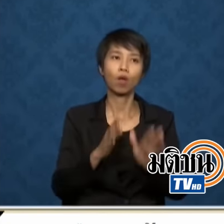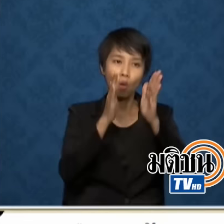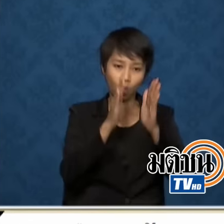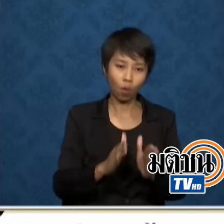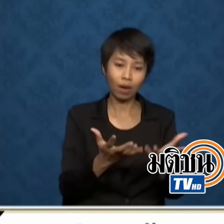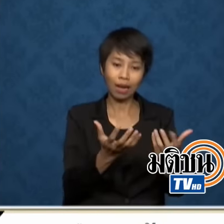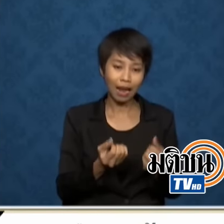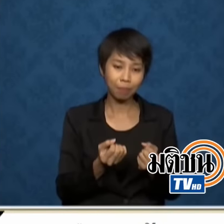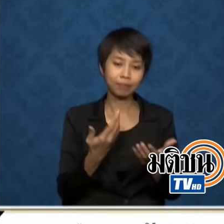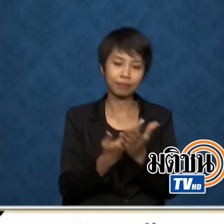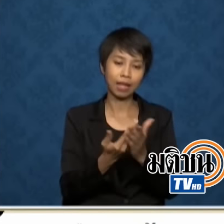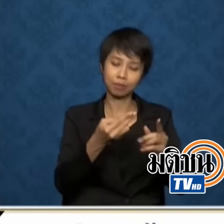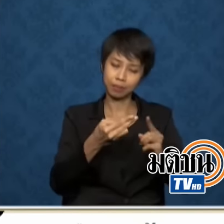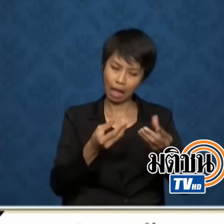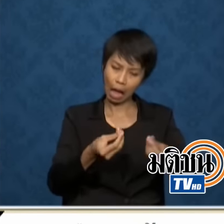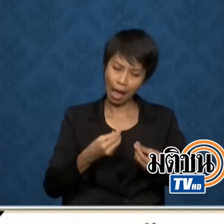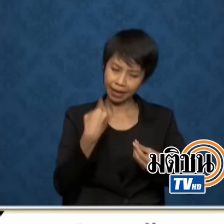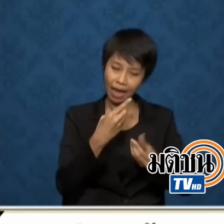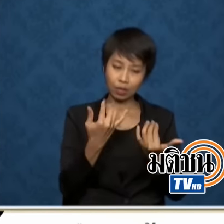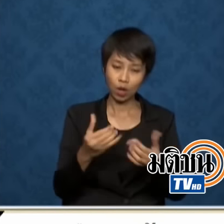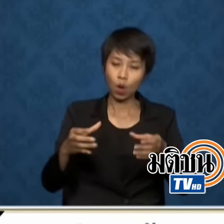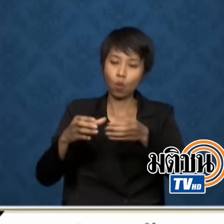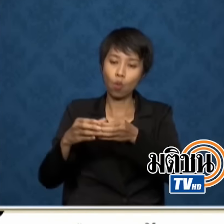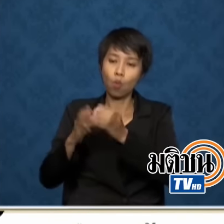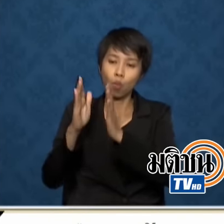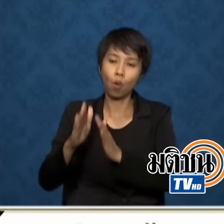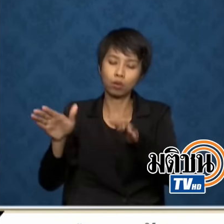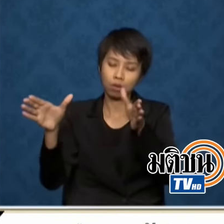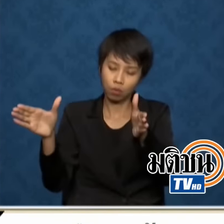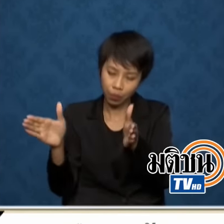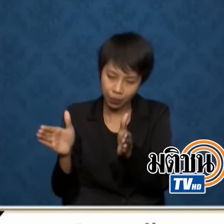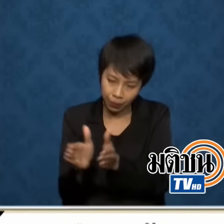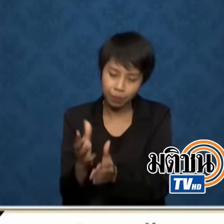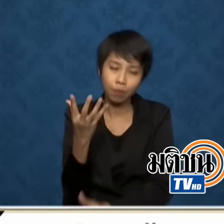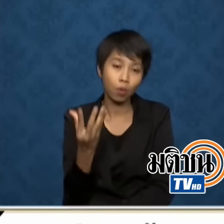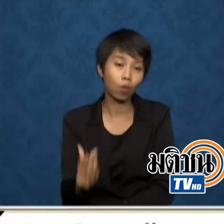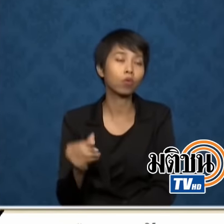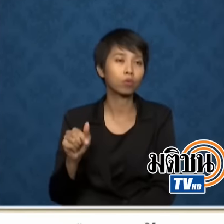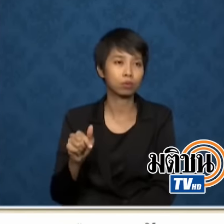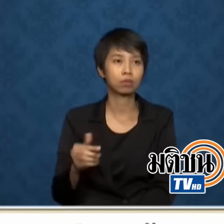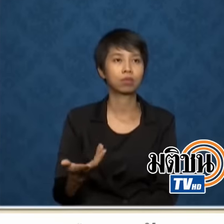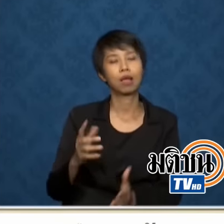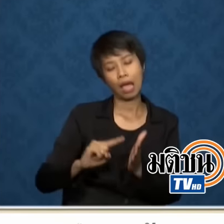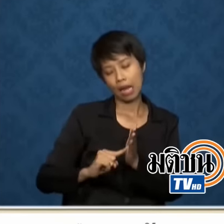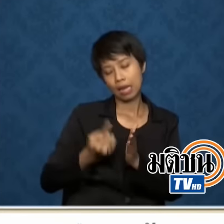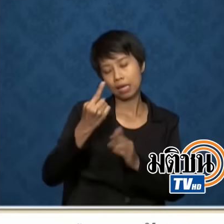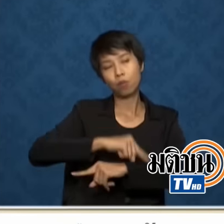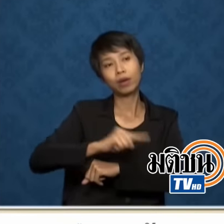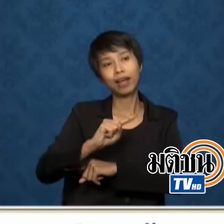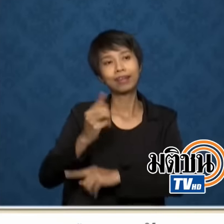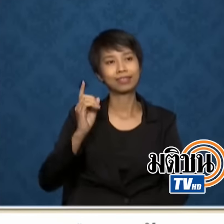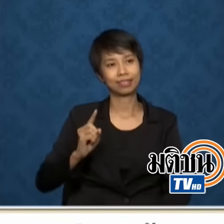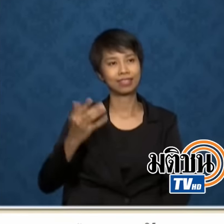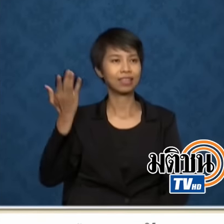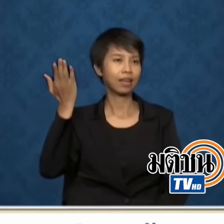ผู้ได้รับสิทธิประโยชน์ซึ่งก็โอเคเพราะปรับให้ลดลงก็ดีแล้วนะคะดังนั้นแล้วก็มีเรื่องของวันเริ่มโครงการนะคะจากเดิมใน